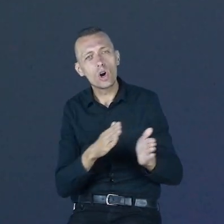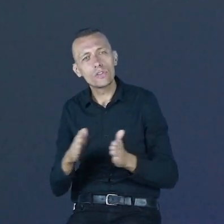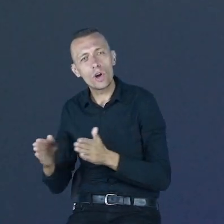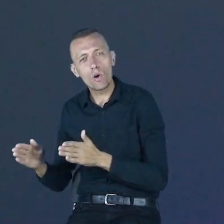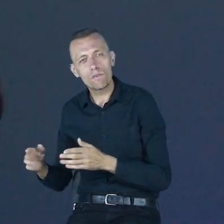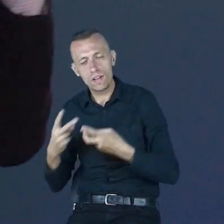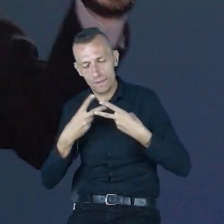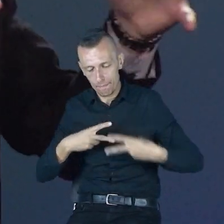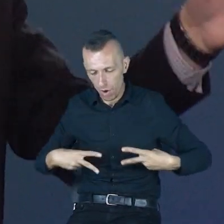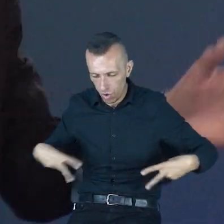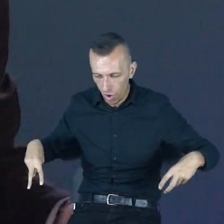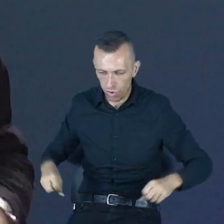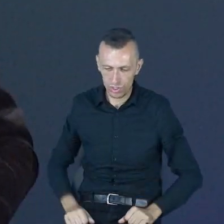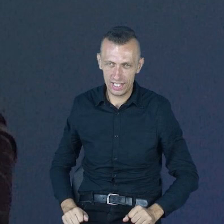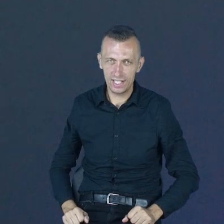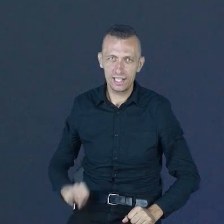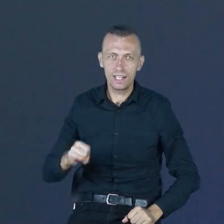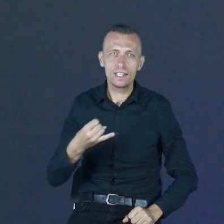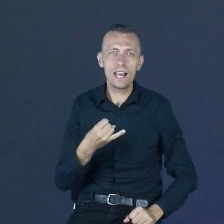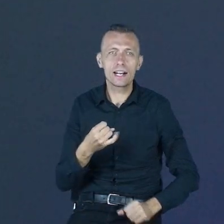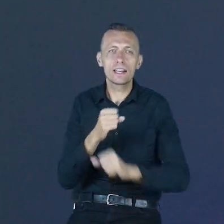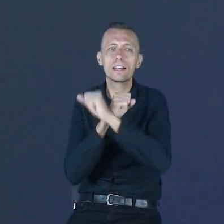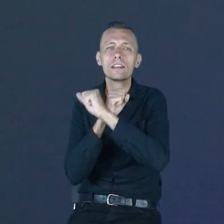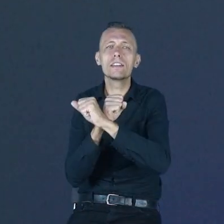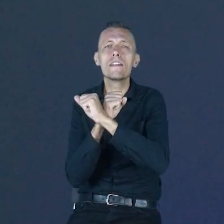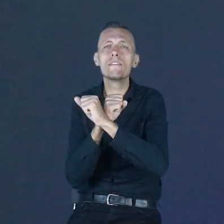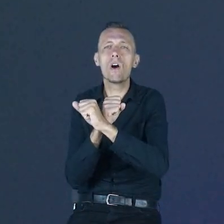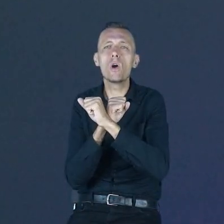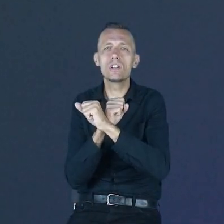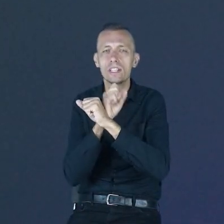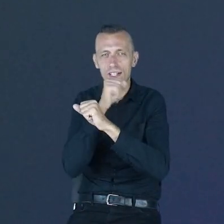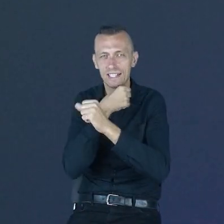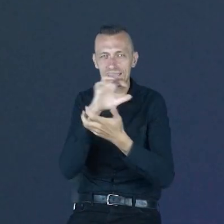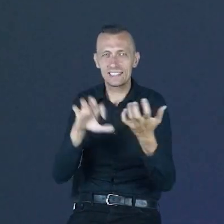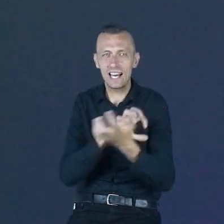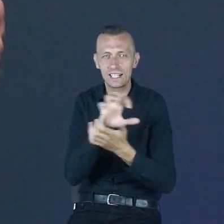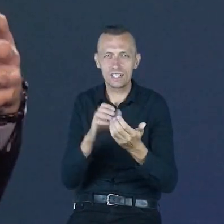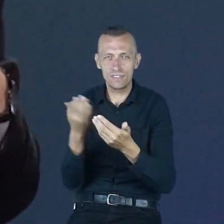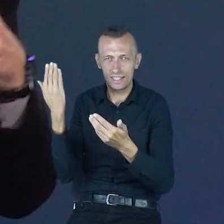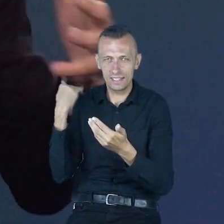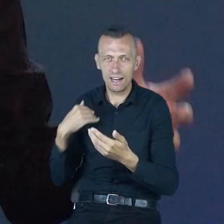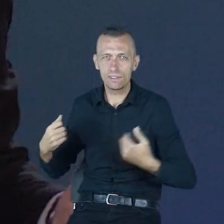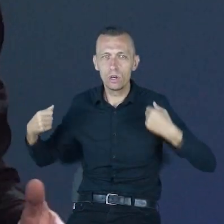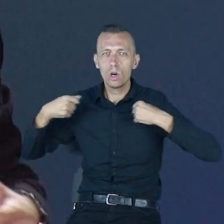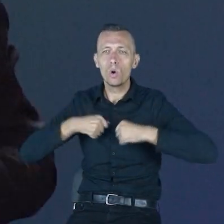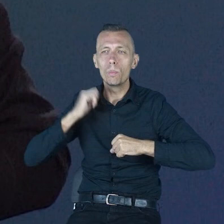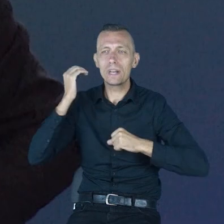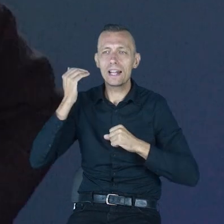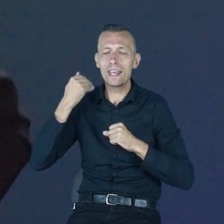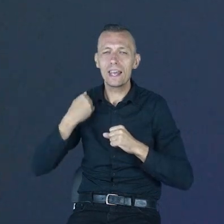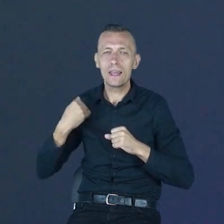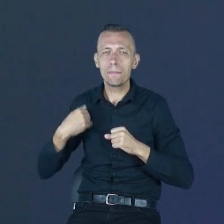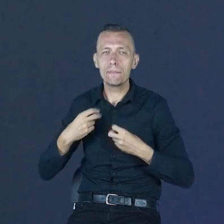niewolnika w świecie starożytnym, który ubierał się w taki biały fartuch i był to znak jego posługiwania,